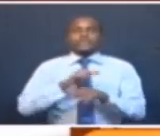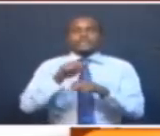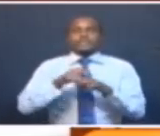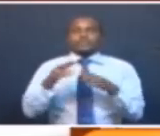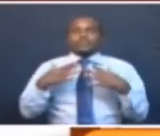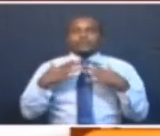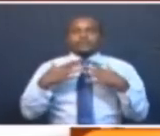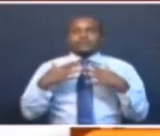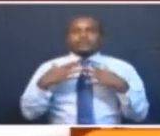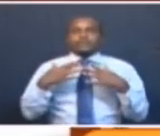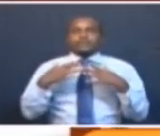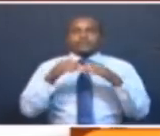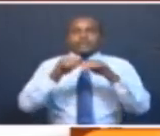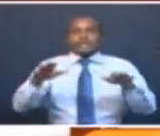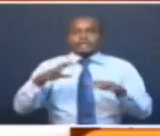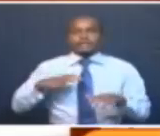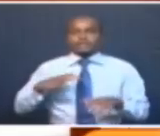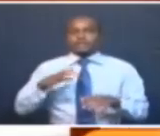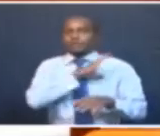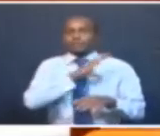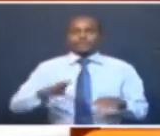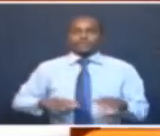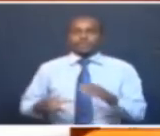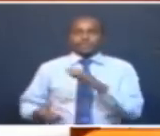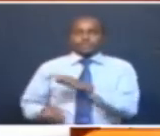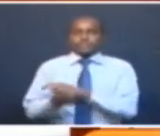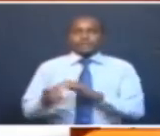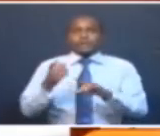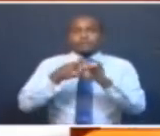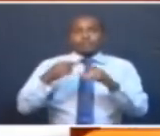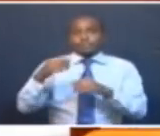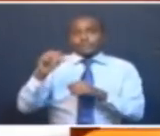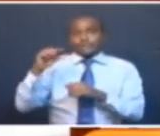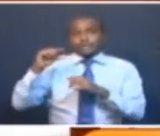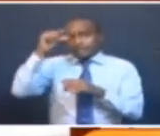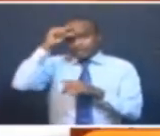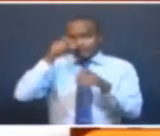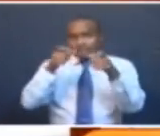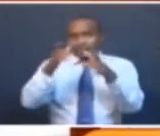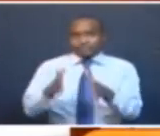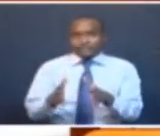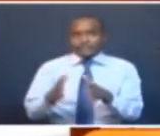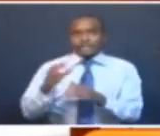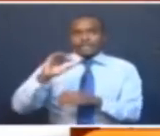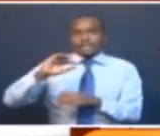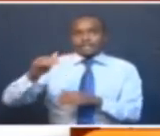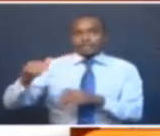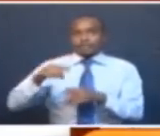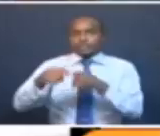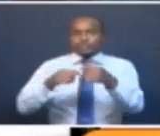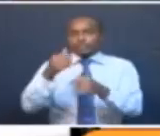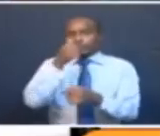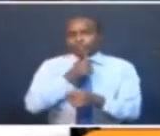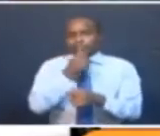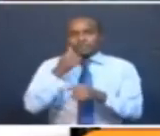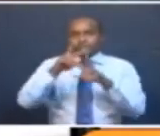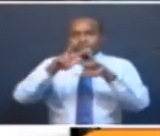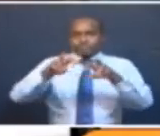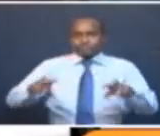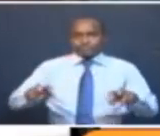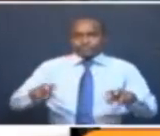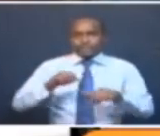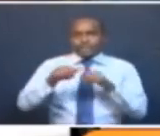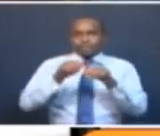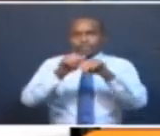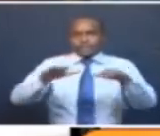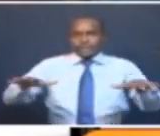Commission, to explain the source. Kulingana na Gavana Sonko, kaunti hiyo inaendeleza uchunguzi wa kibinafsi kuhusiana na